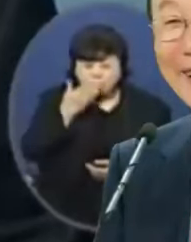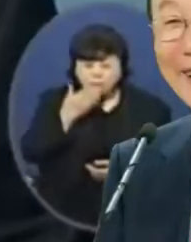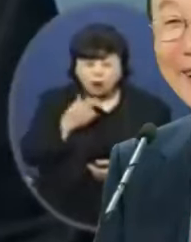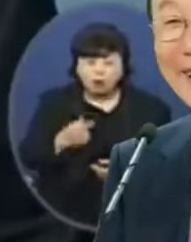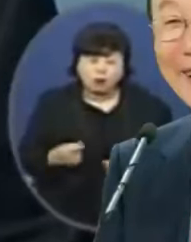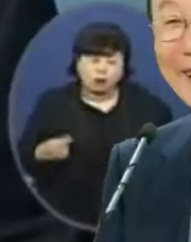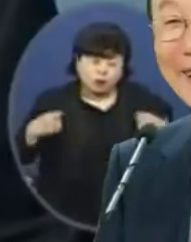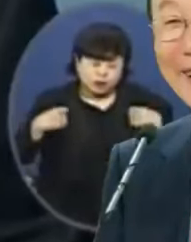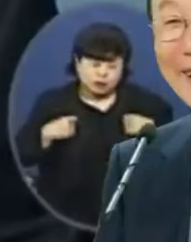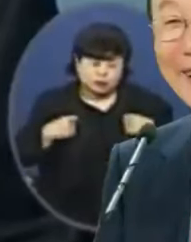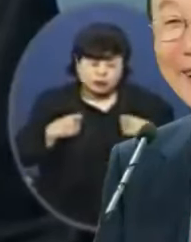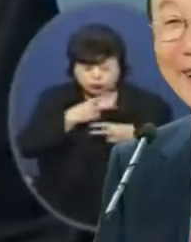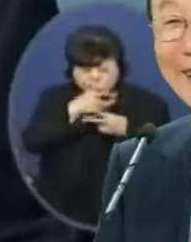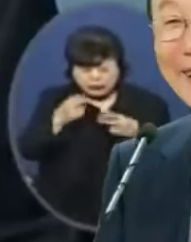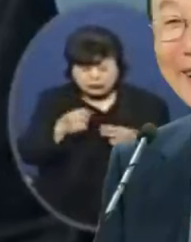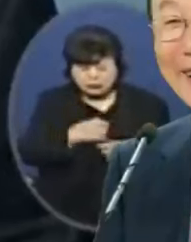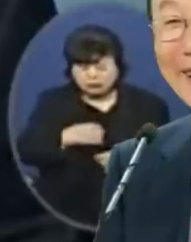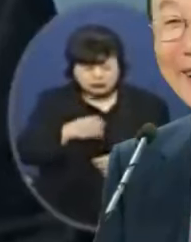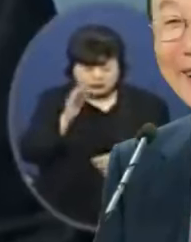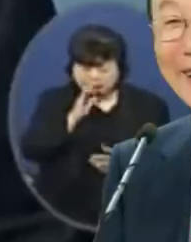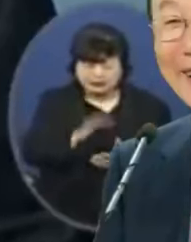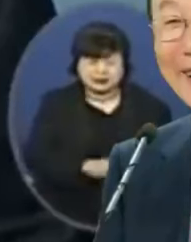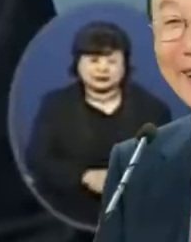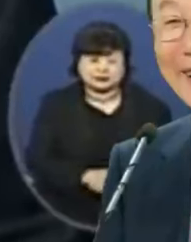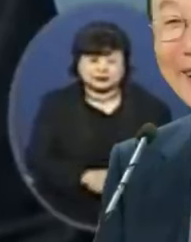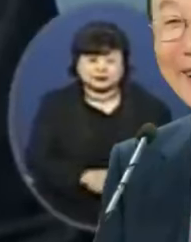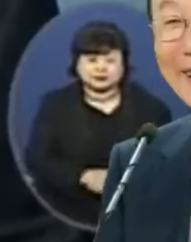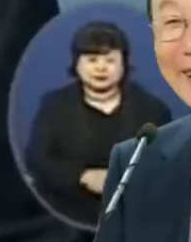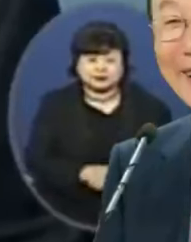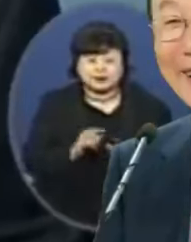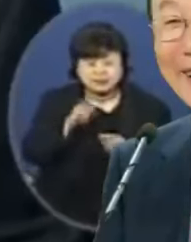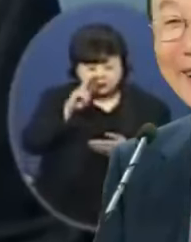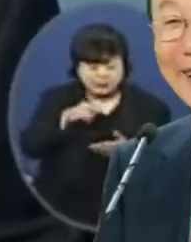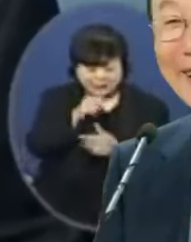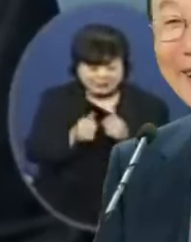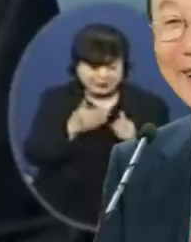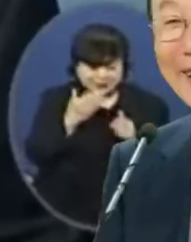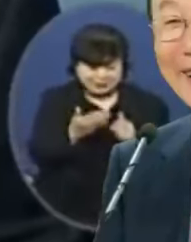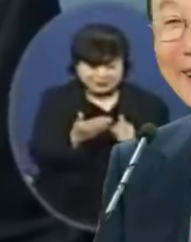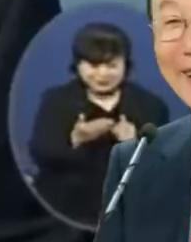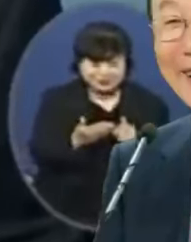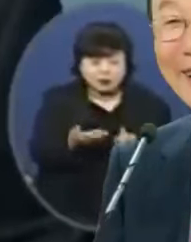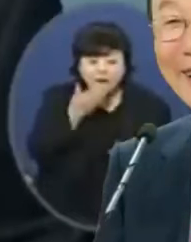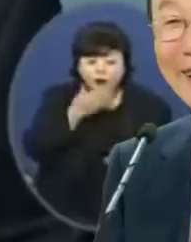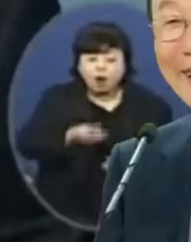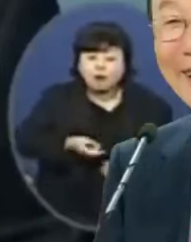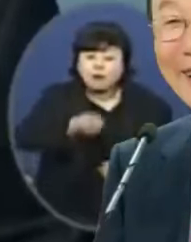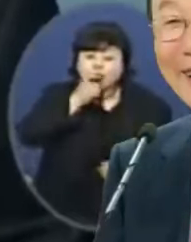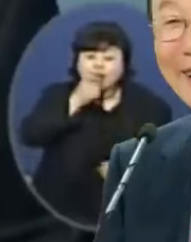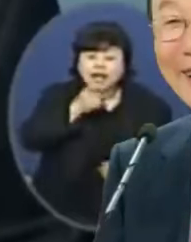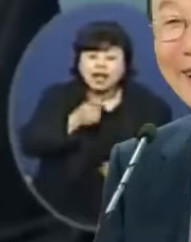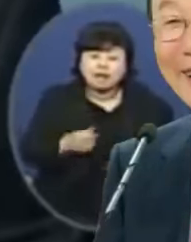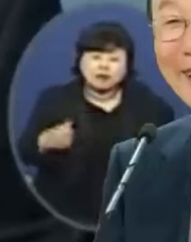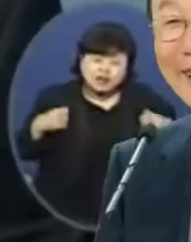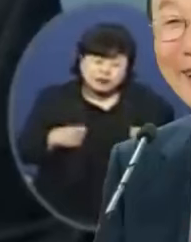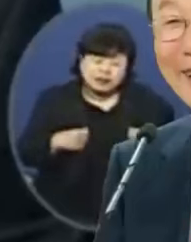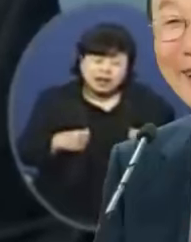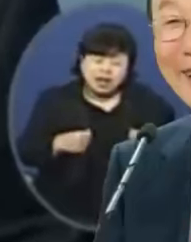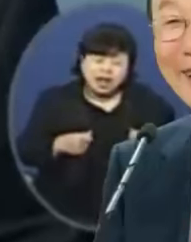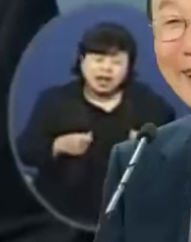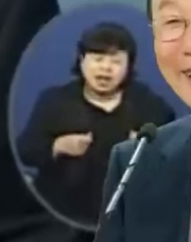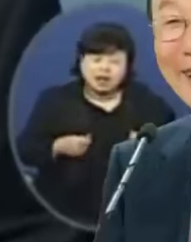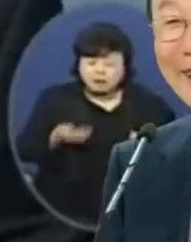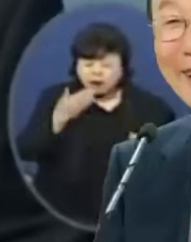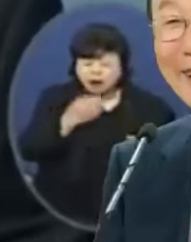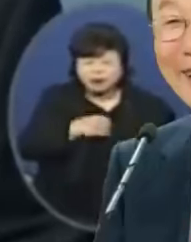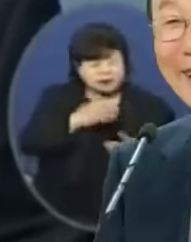되면 사는 것이 아니지 않습니까? 근데 성경에는 하나님께서 무엇을 먹을까, 무엇을 입을까, 무엇을 마실까 하는